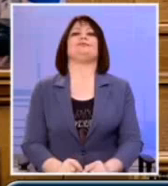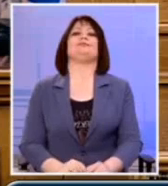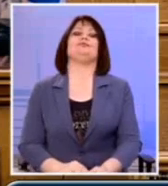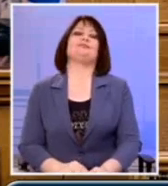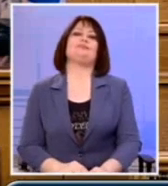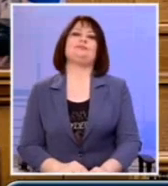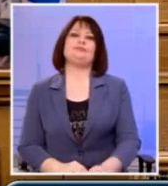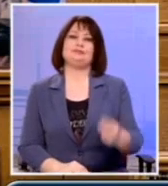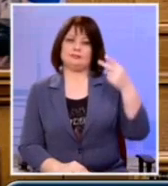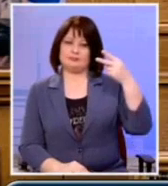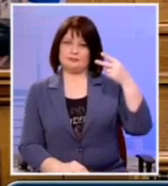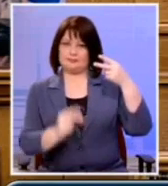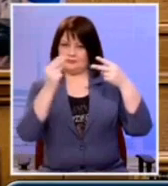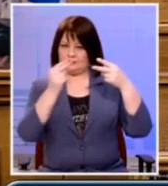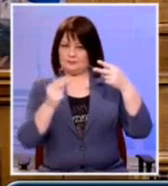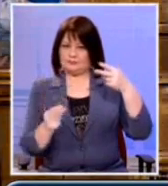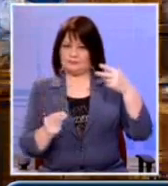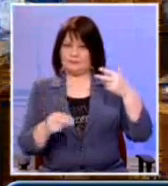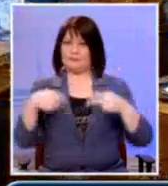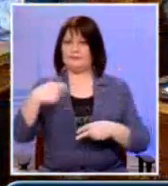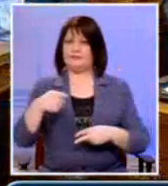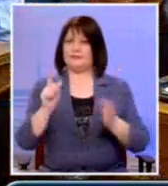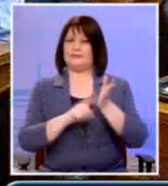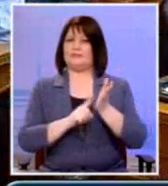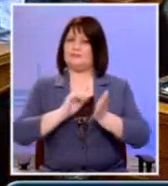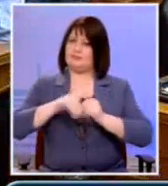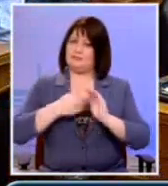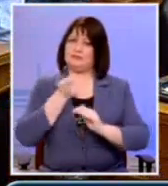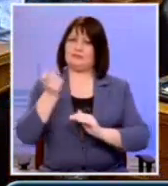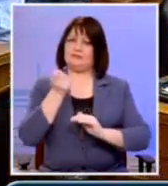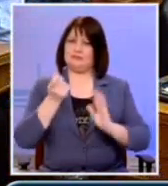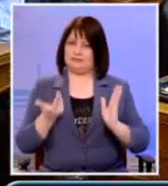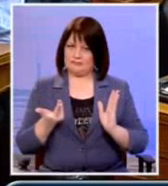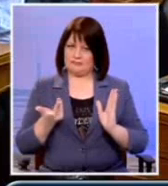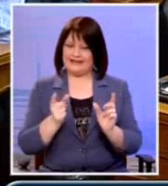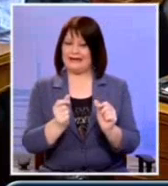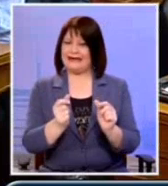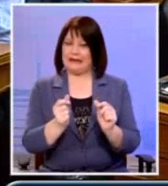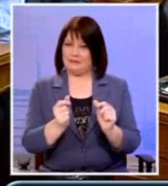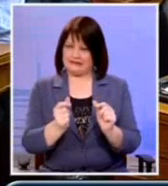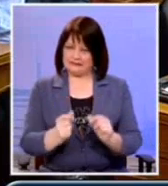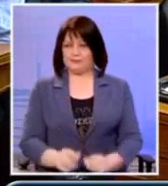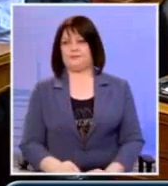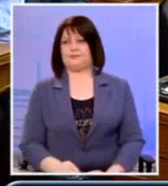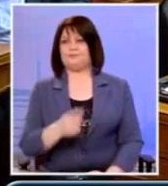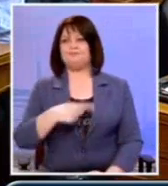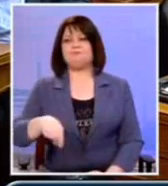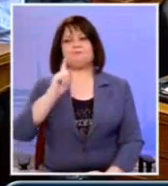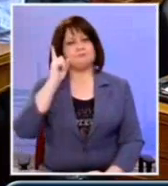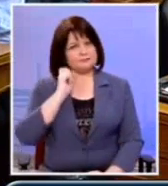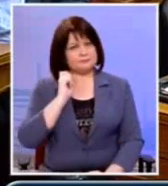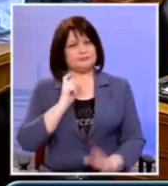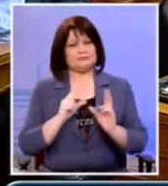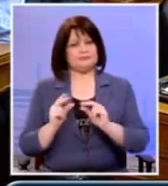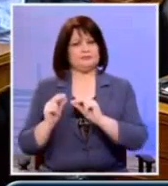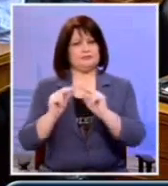Σε δύο επίπεδα είναι νομικά ενδιαφέρον το χρέος και η ρύθμισή του. Ξέρουμε από τις